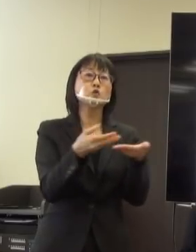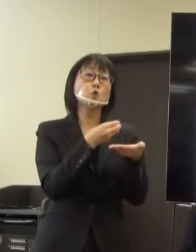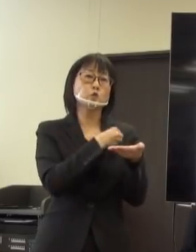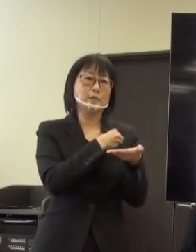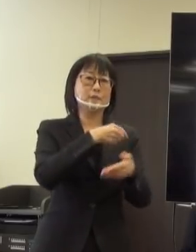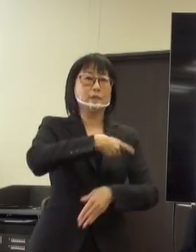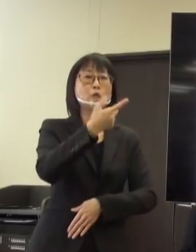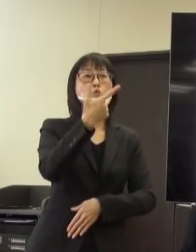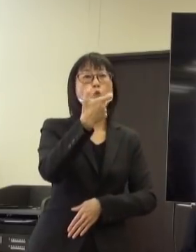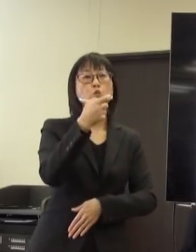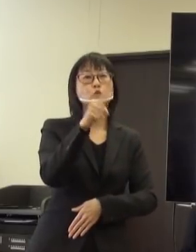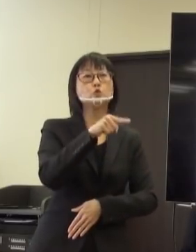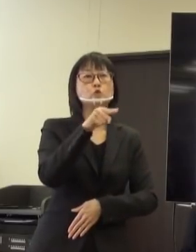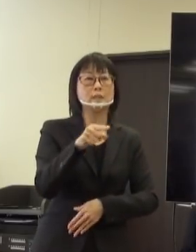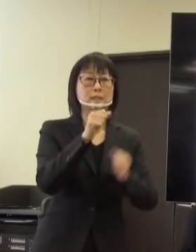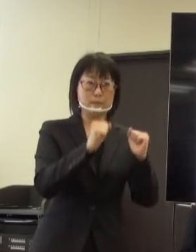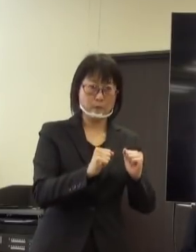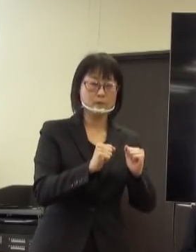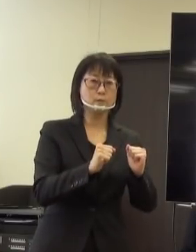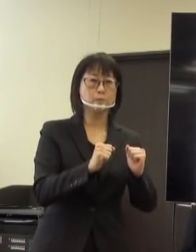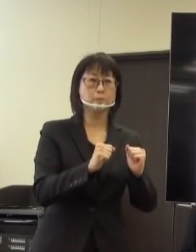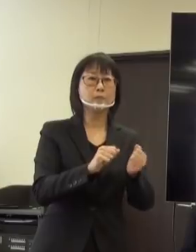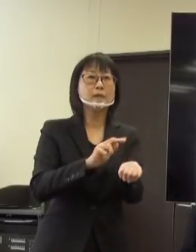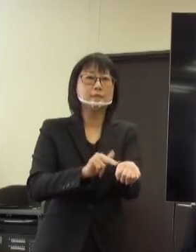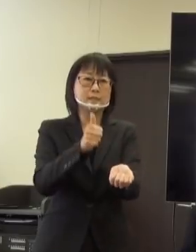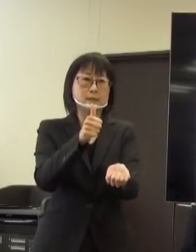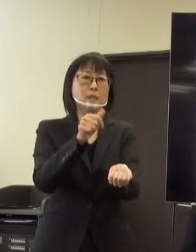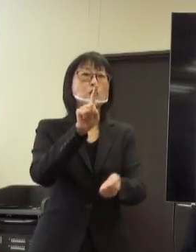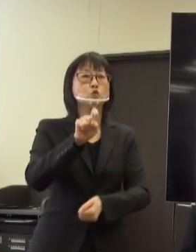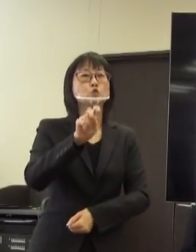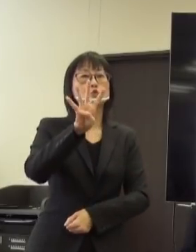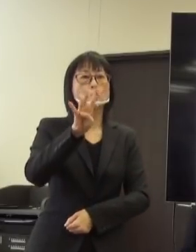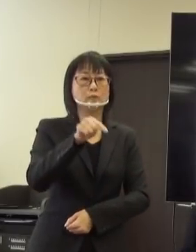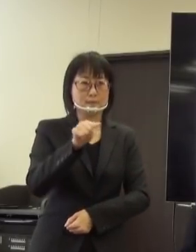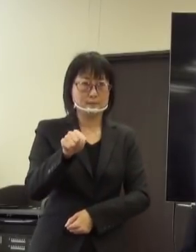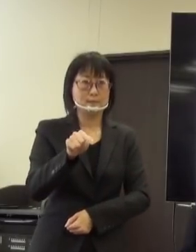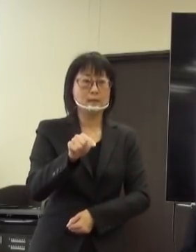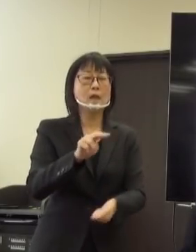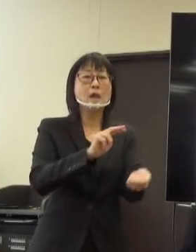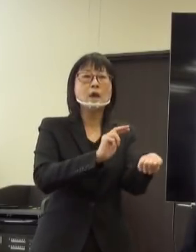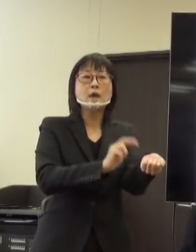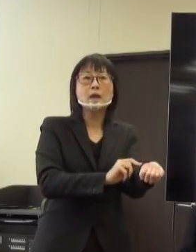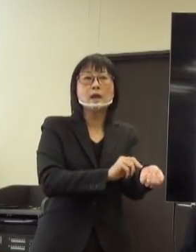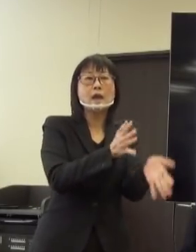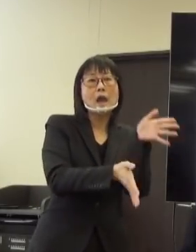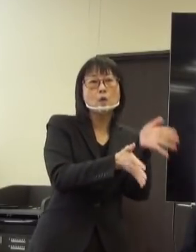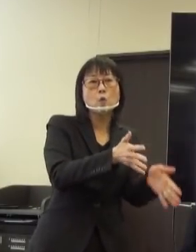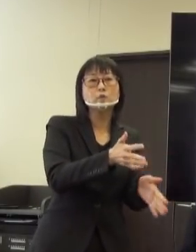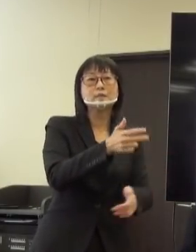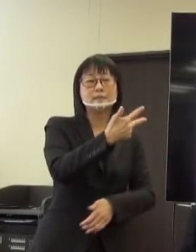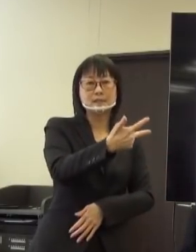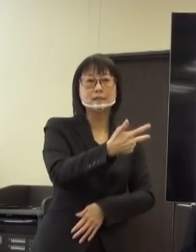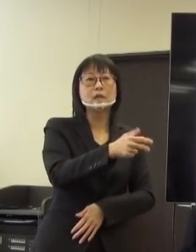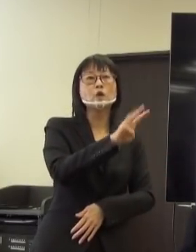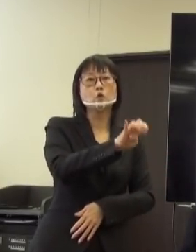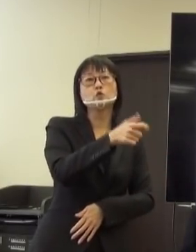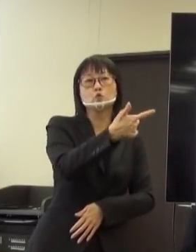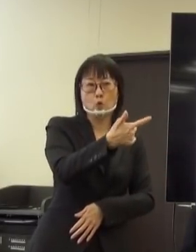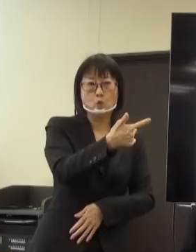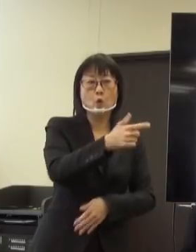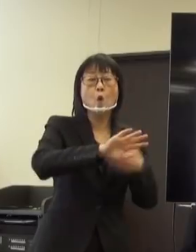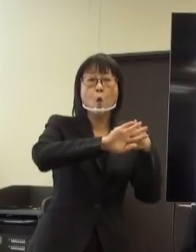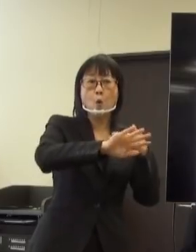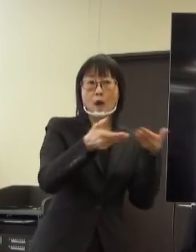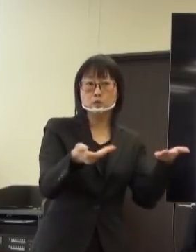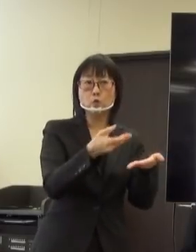名ということでありまして、内訳は医師が14名、看護師等が46名、その他の職員が約100名ということ